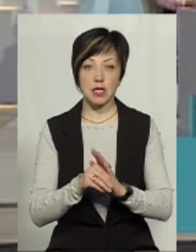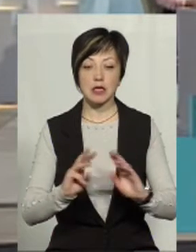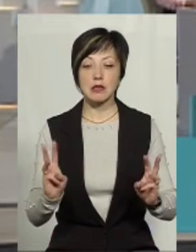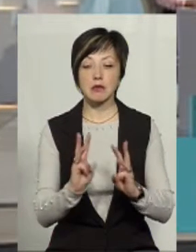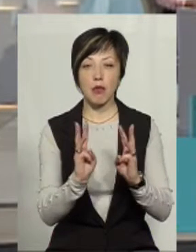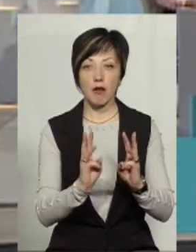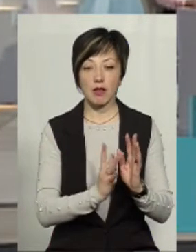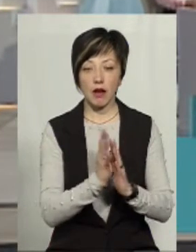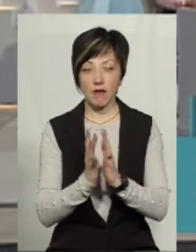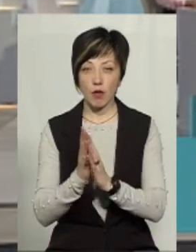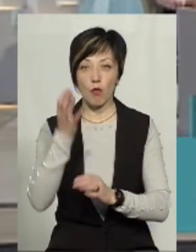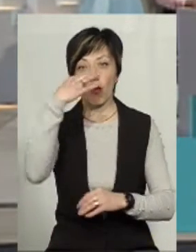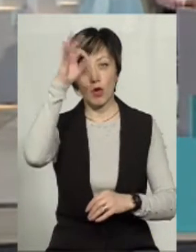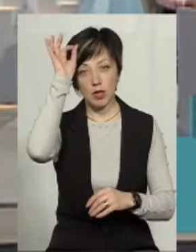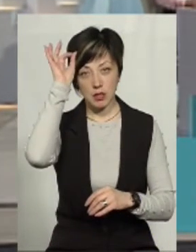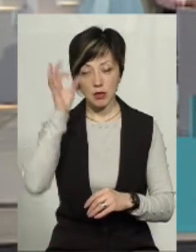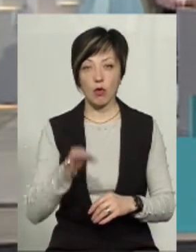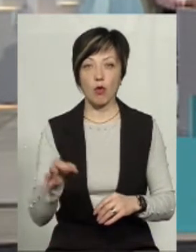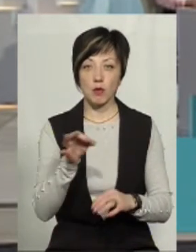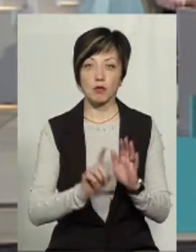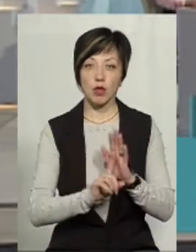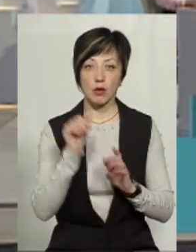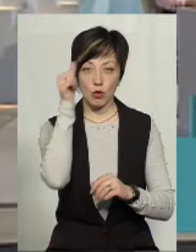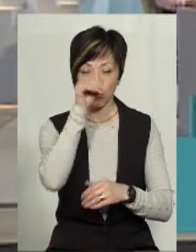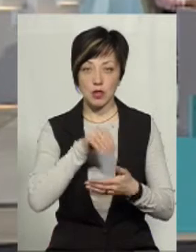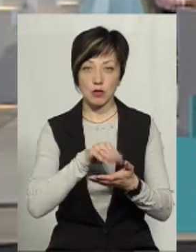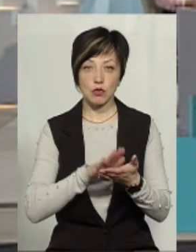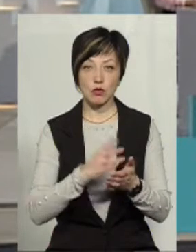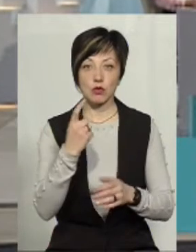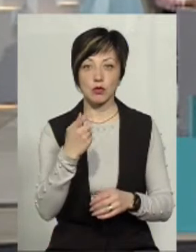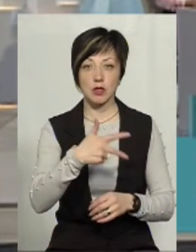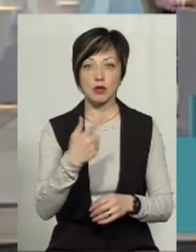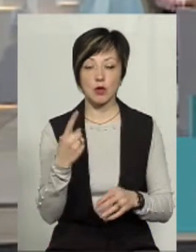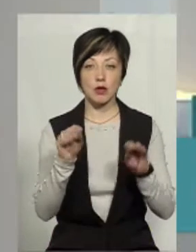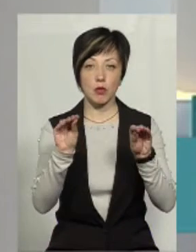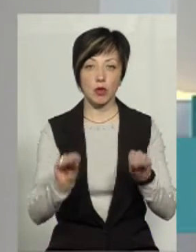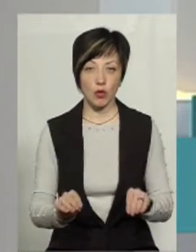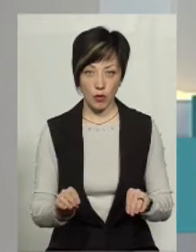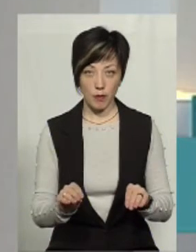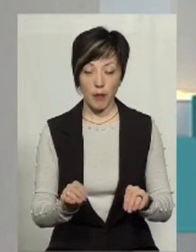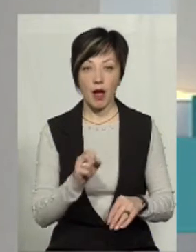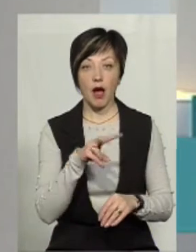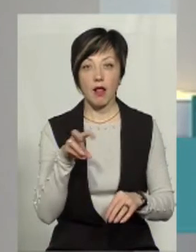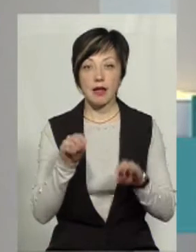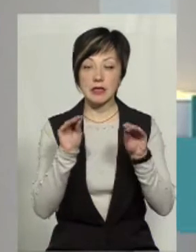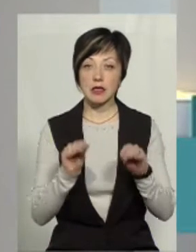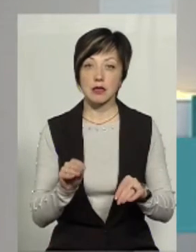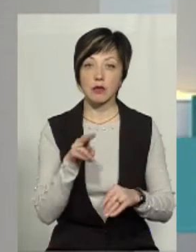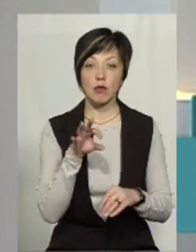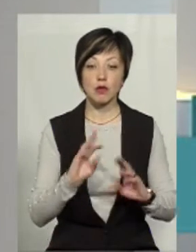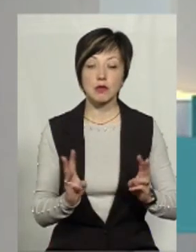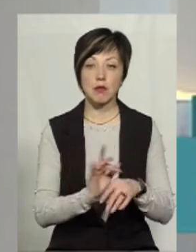відносять спалювання трави, у поліції області з початку року зареєстровано 131 протокол. Але статистики